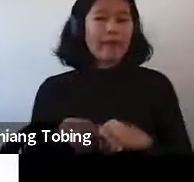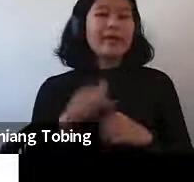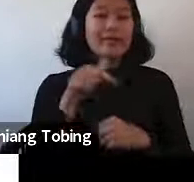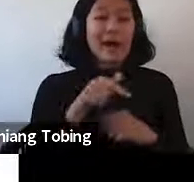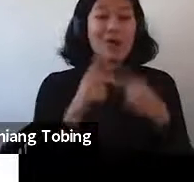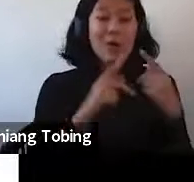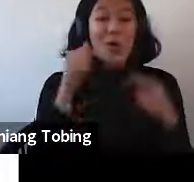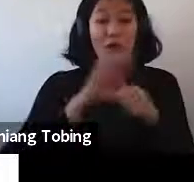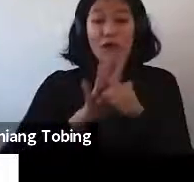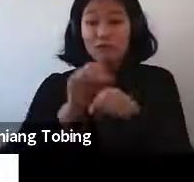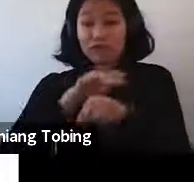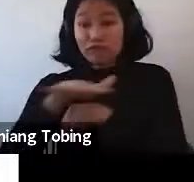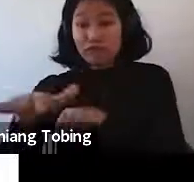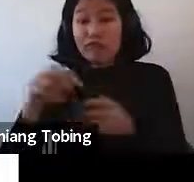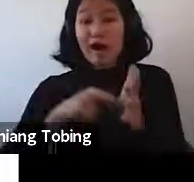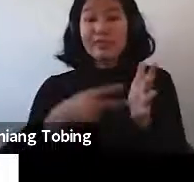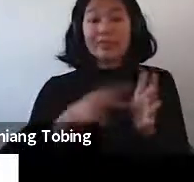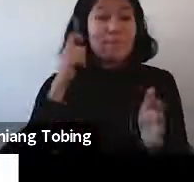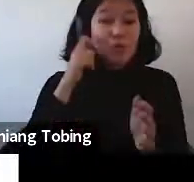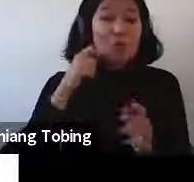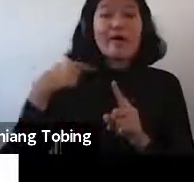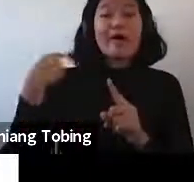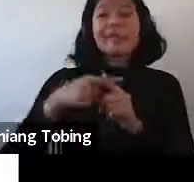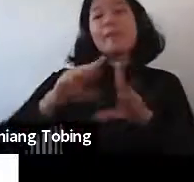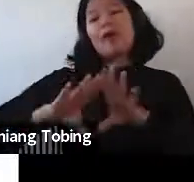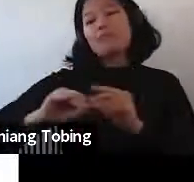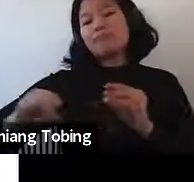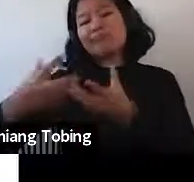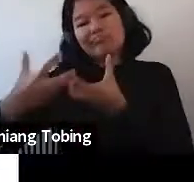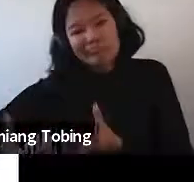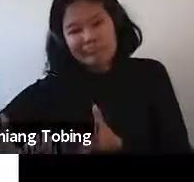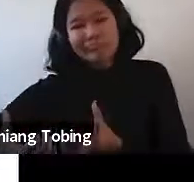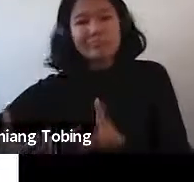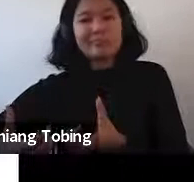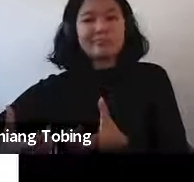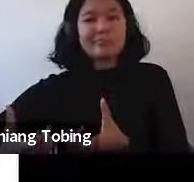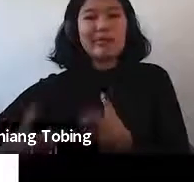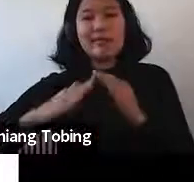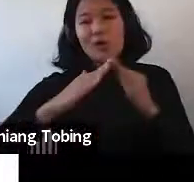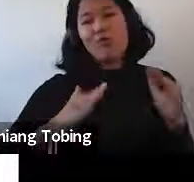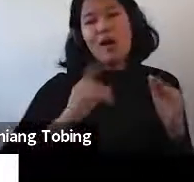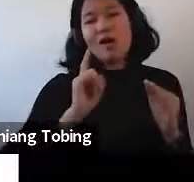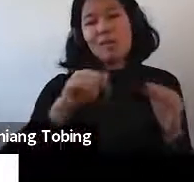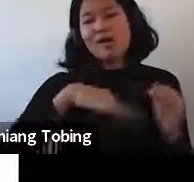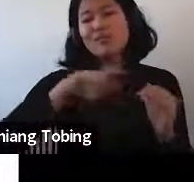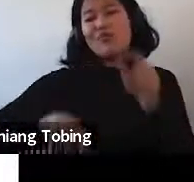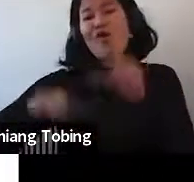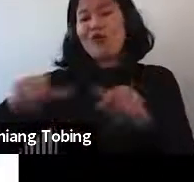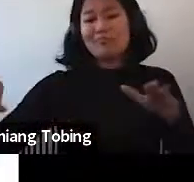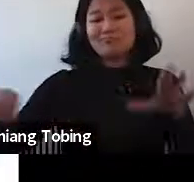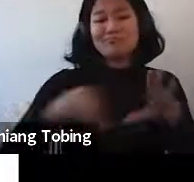terjadi COVID, ini beban kerja perempuan lebih meningkat karena semuanya tinggal di rumah.